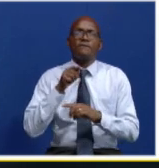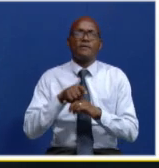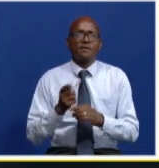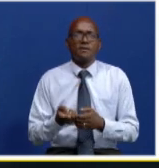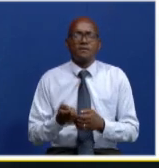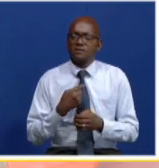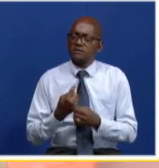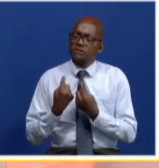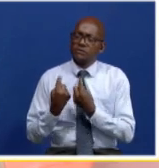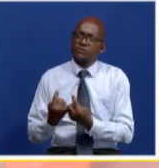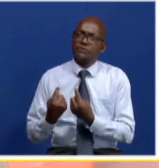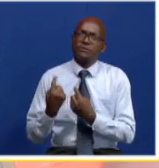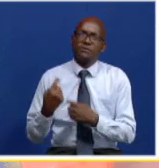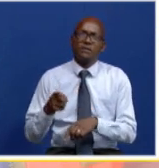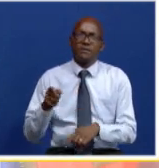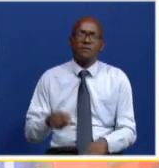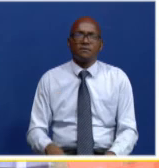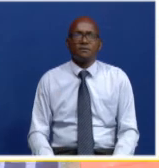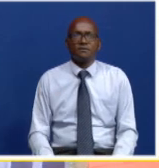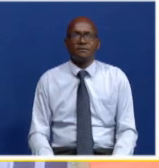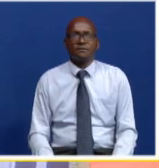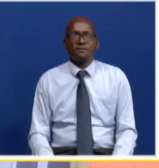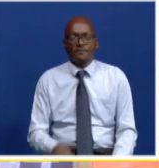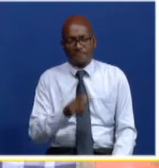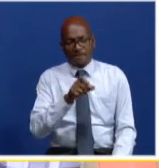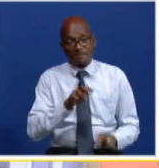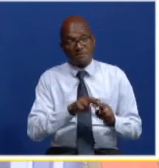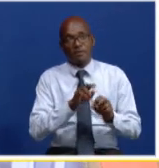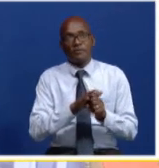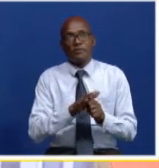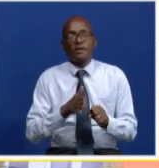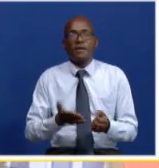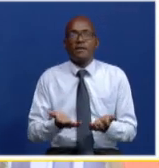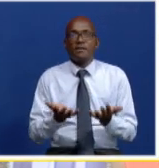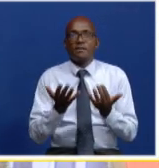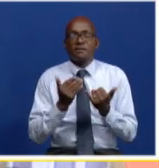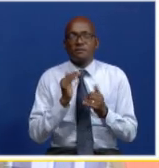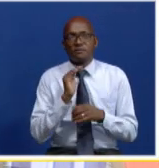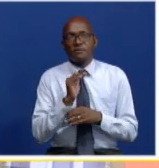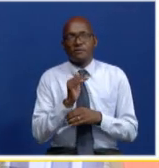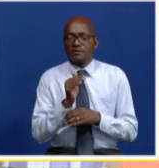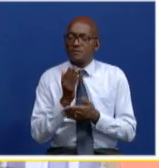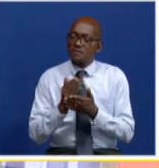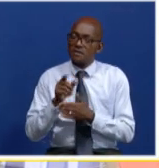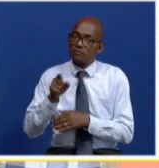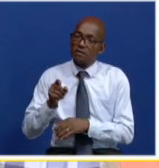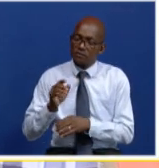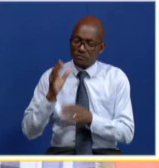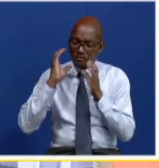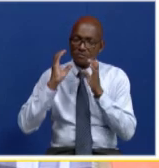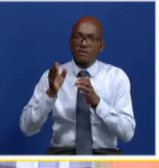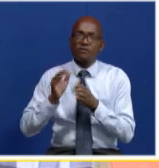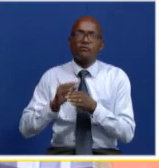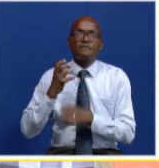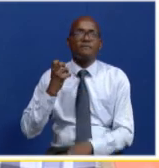limet sana kuna wengi kwa kweli wahit usf kwa hih ya wasfi wam wania vib fursa hi